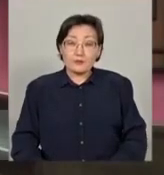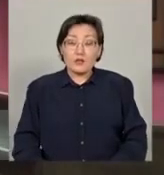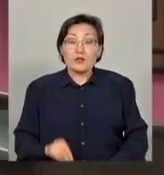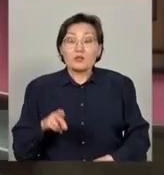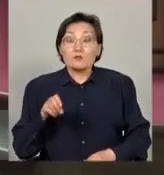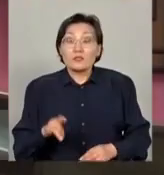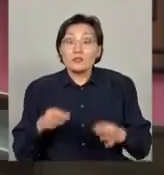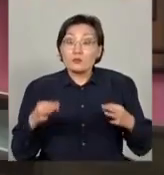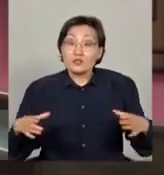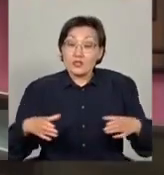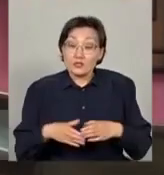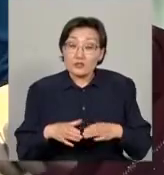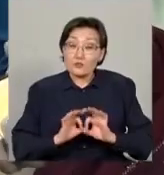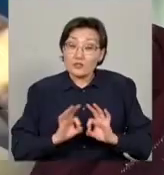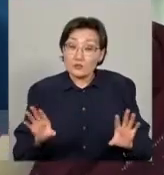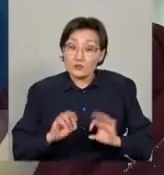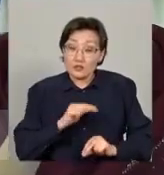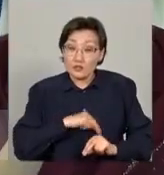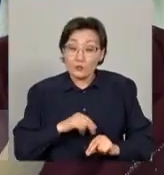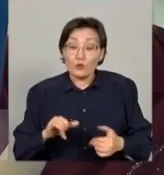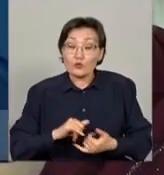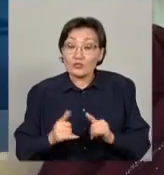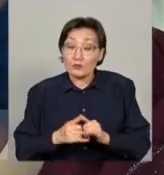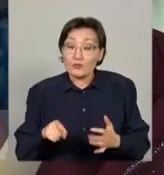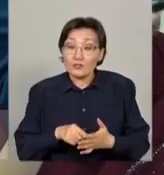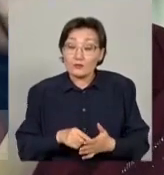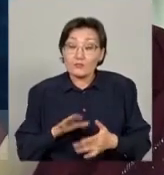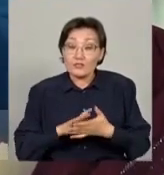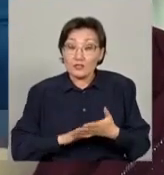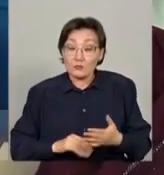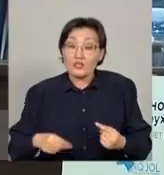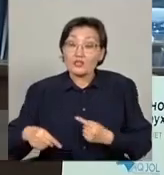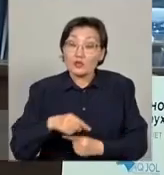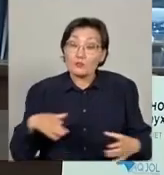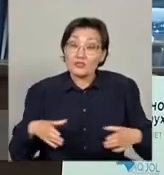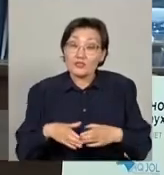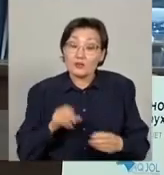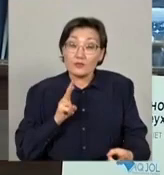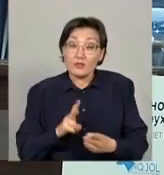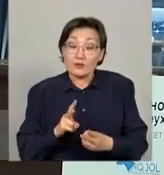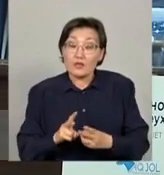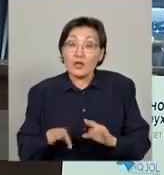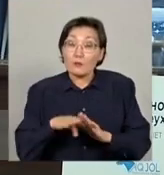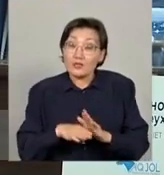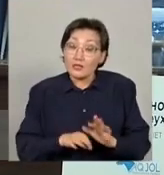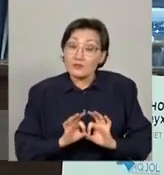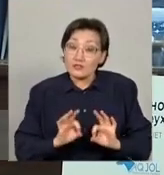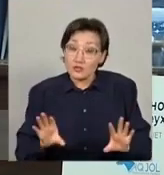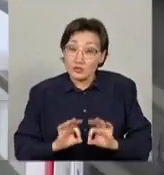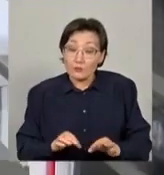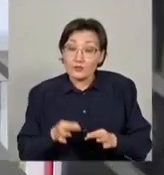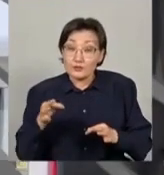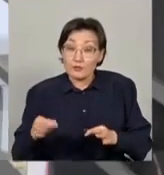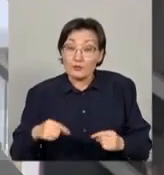Ақжол демократиялық партиясының үгіт-насихат жұмысы Өскеменде жалғасты. Кандидаттар кәсіпкерлермен кездесіп, сайлауалды бағдарламасын таныстырды.